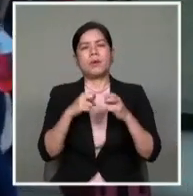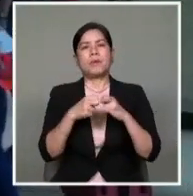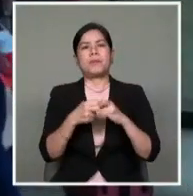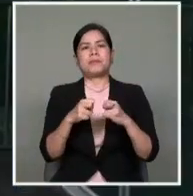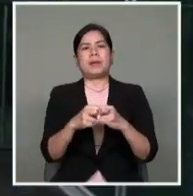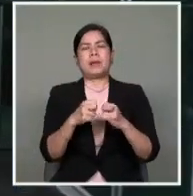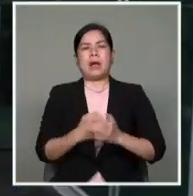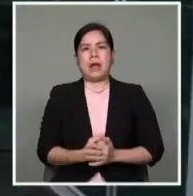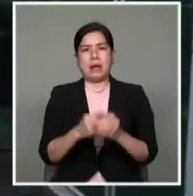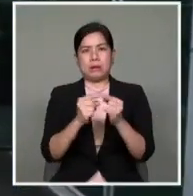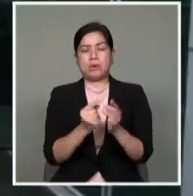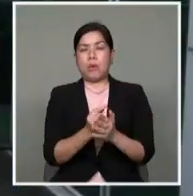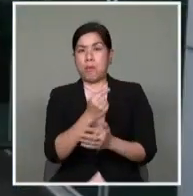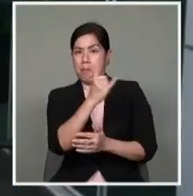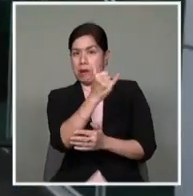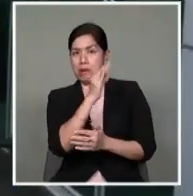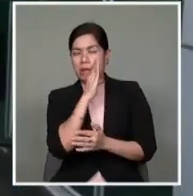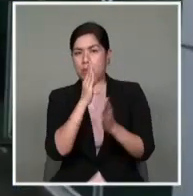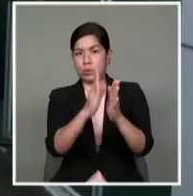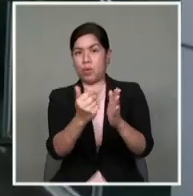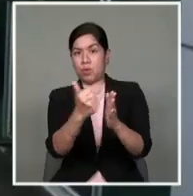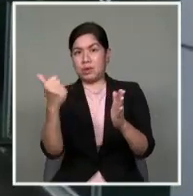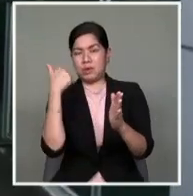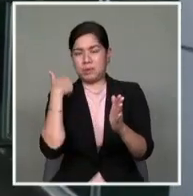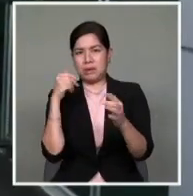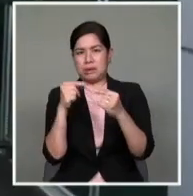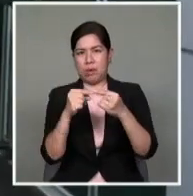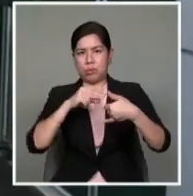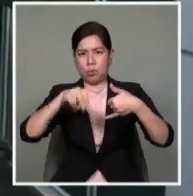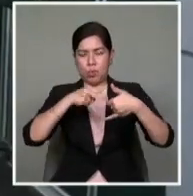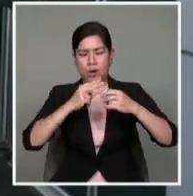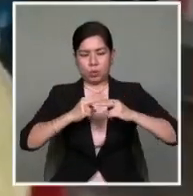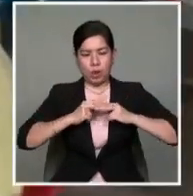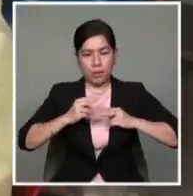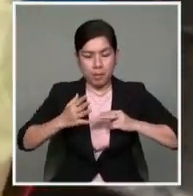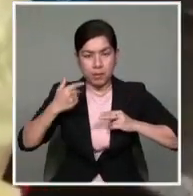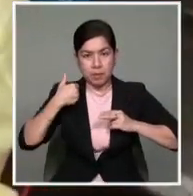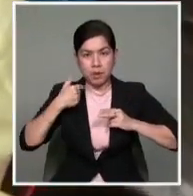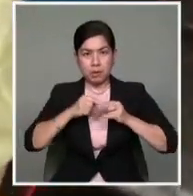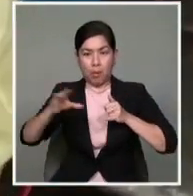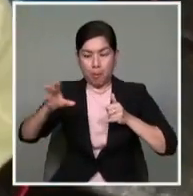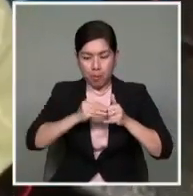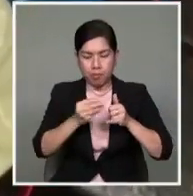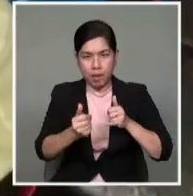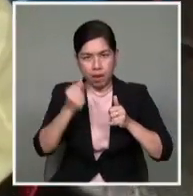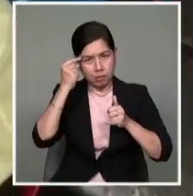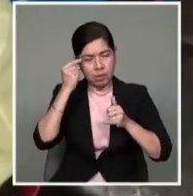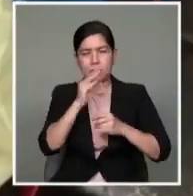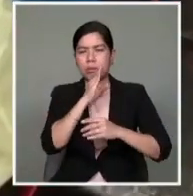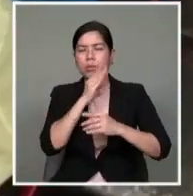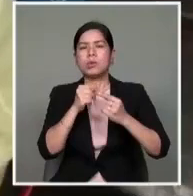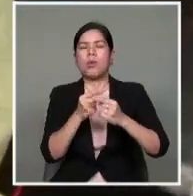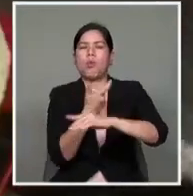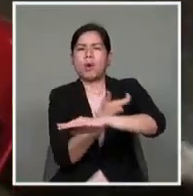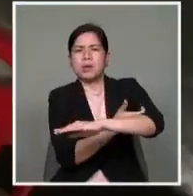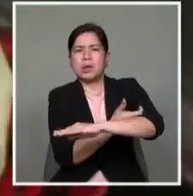คนที่ละเลยการระบาดหนักจะประทุขึ้นมาเป็นระลอกระลอกตราบใดที่วัคซีนยังไม่สามารถกระจายไปได้อย่าง